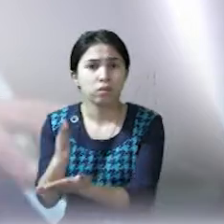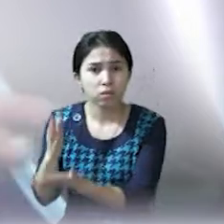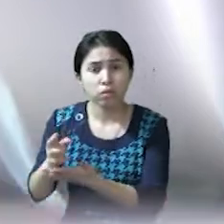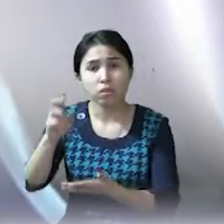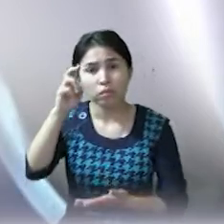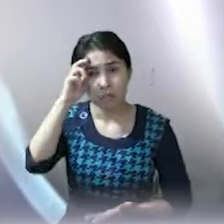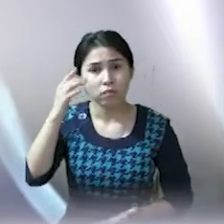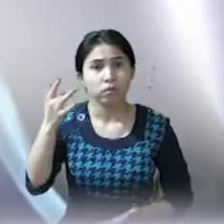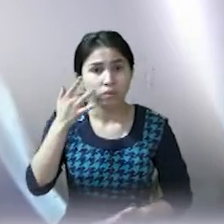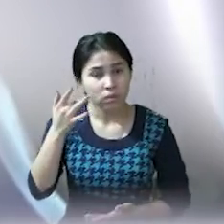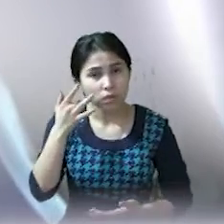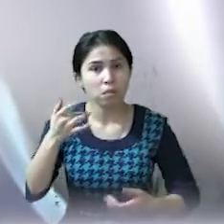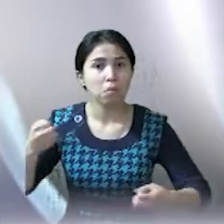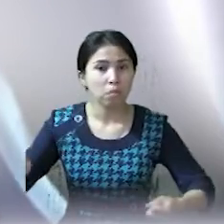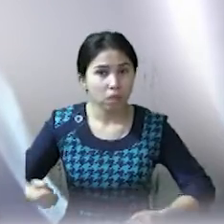осыдан хабар өндіріңдер.